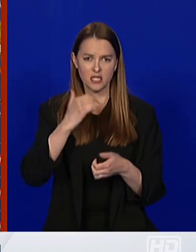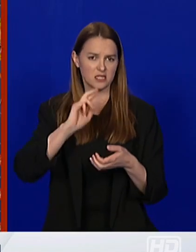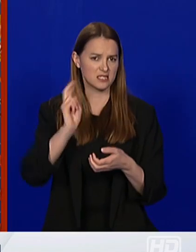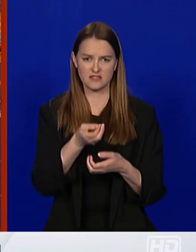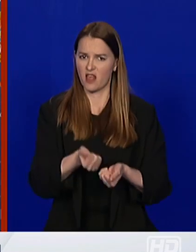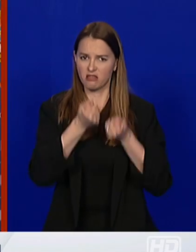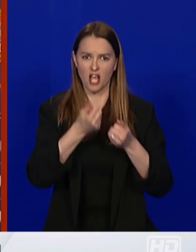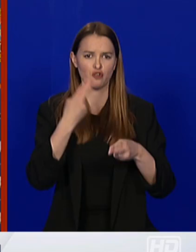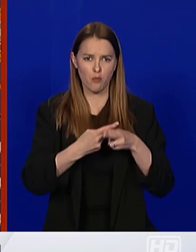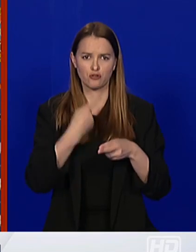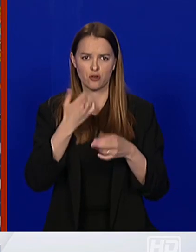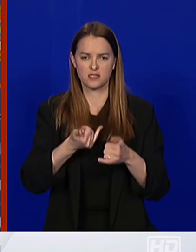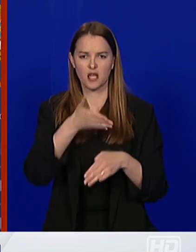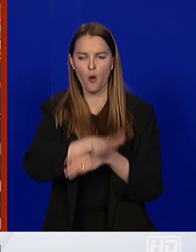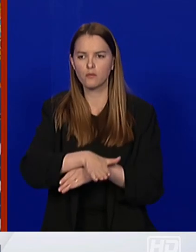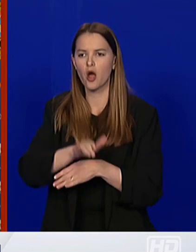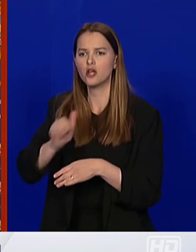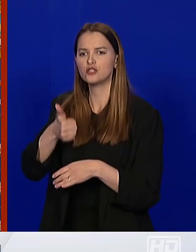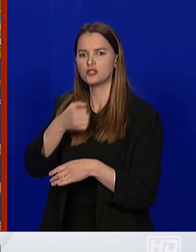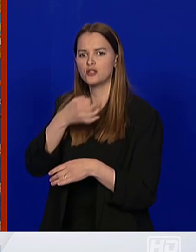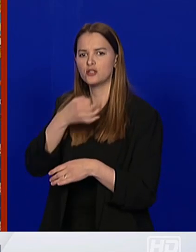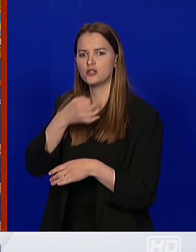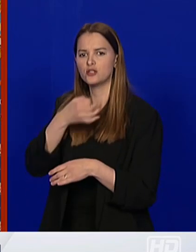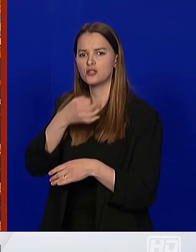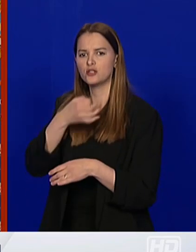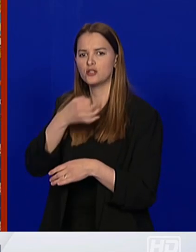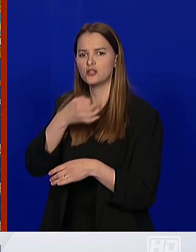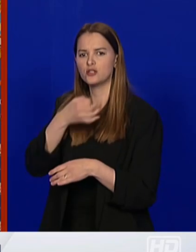vas. Iz liječničke komore kažu nam kako se na pitanje plaća.